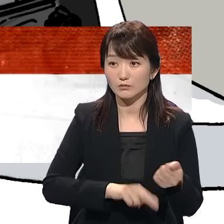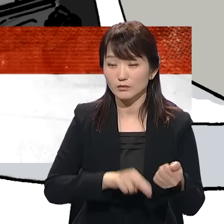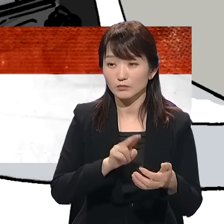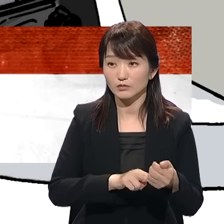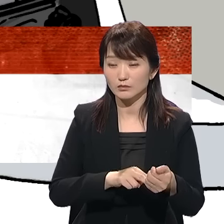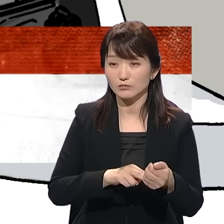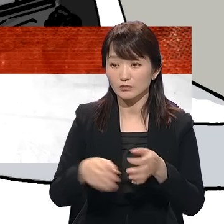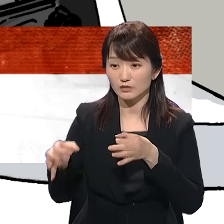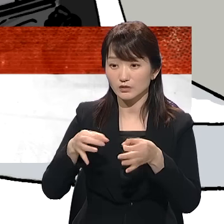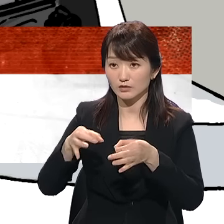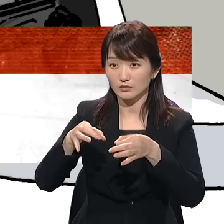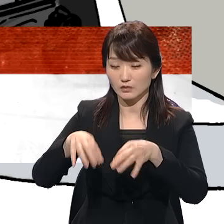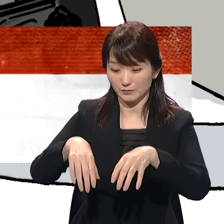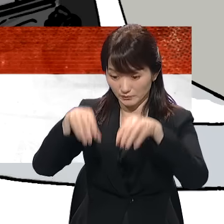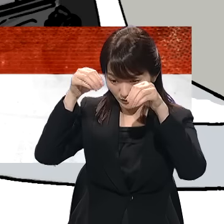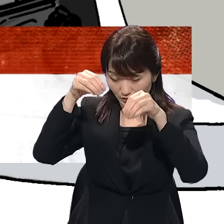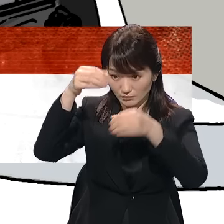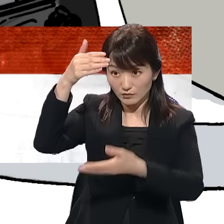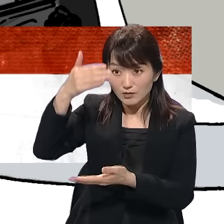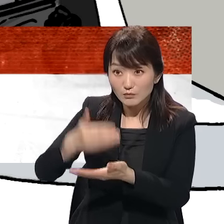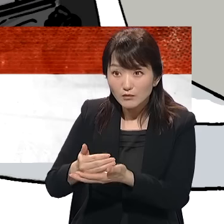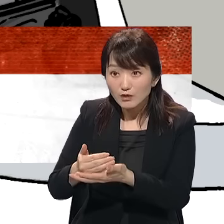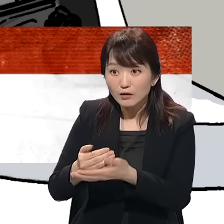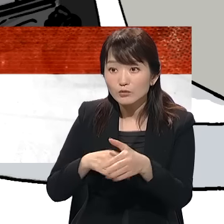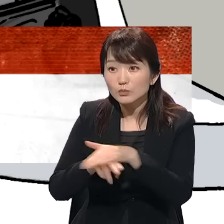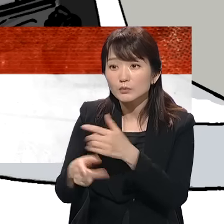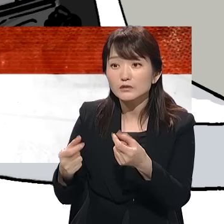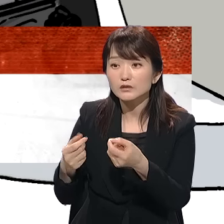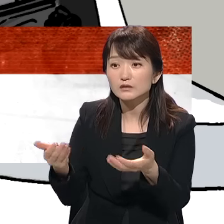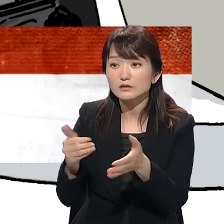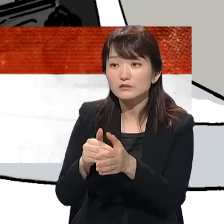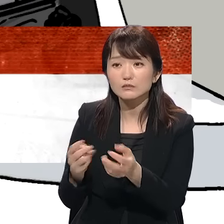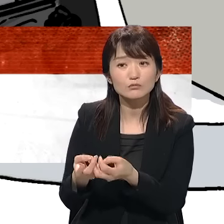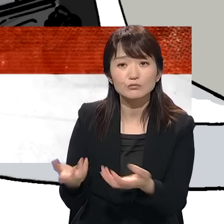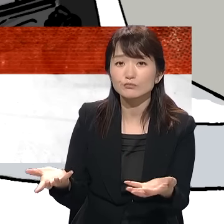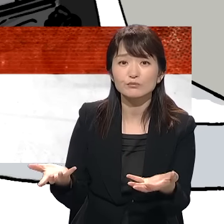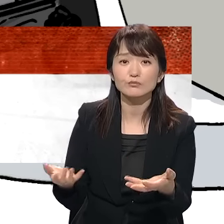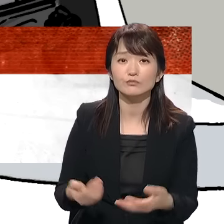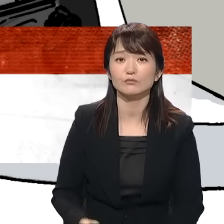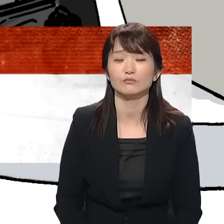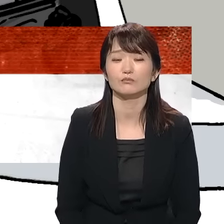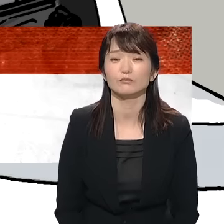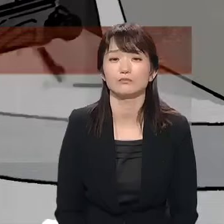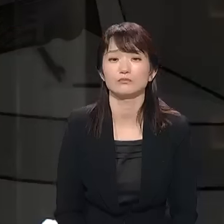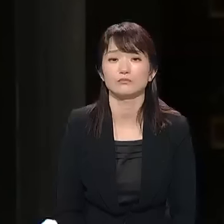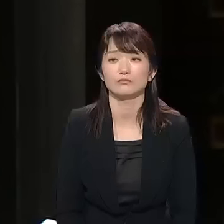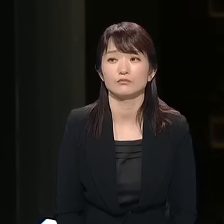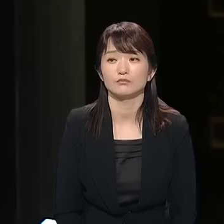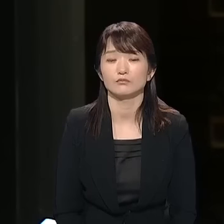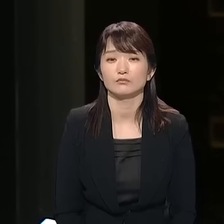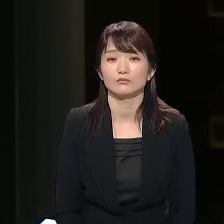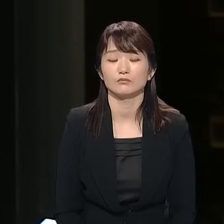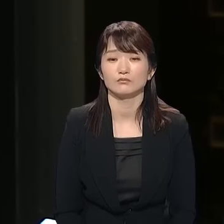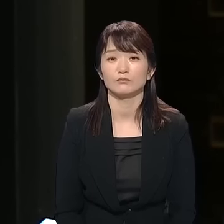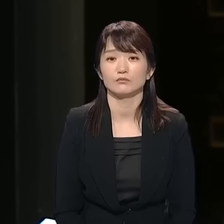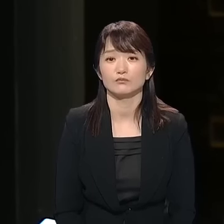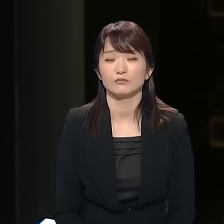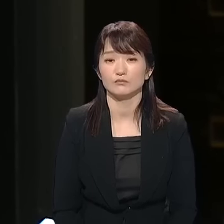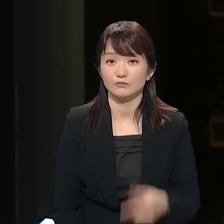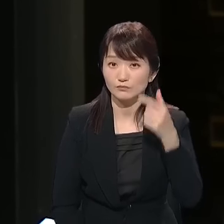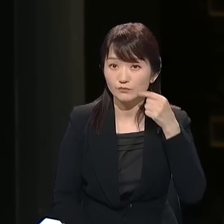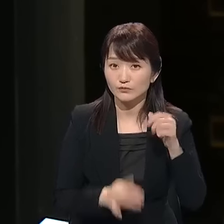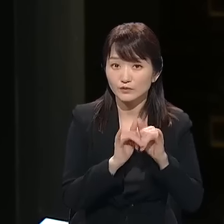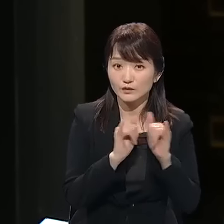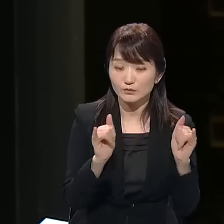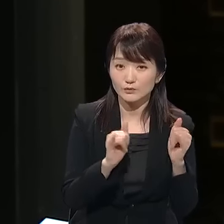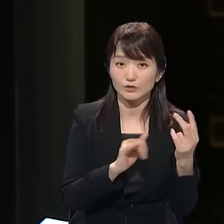가게 불을 끄고 문을 닫고 바로 도망치듯 퇴근을 해버려서 어쩔 수 없었다. 자, 들으신 것처럼 저 일본인